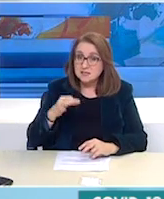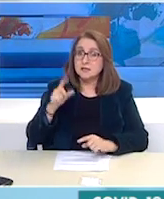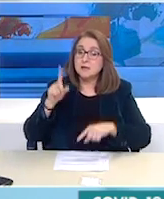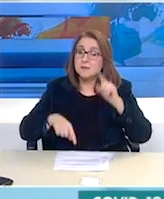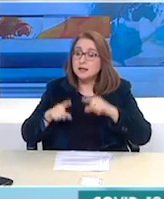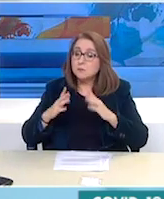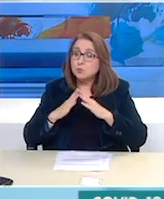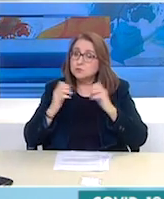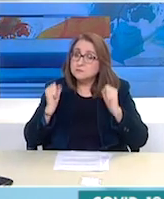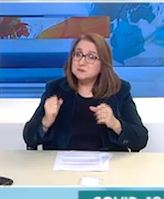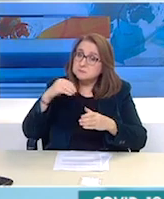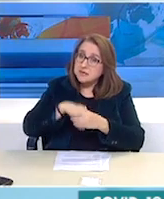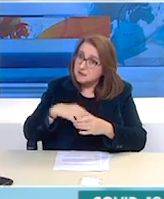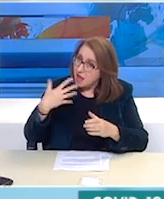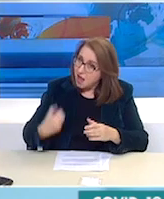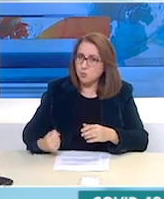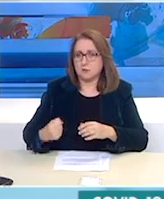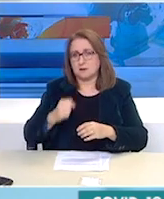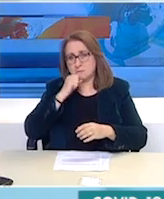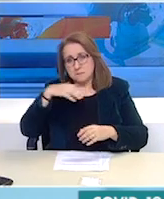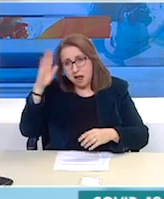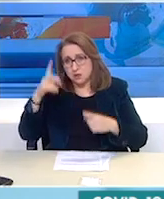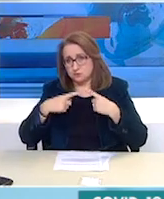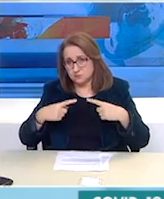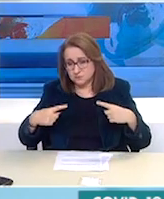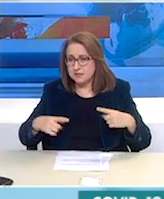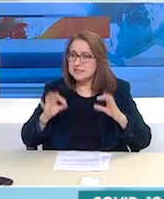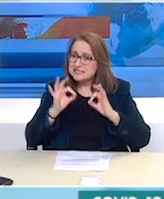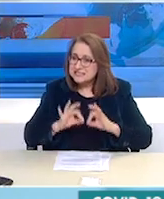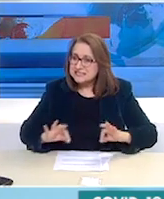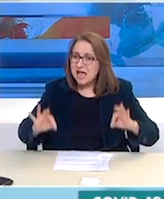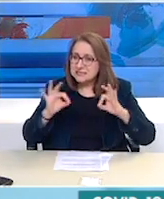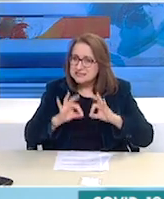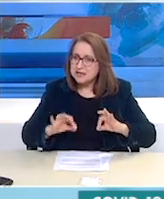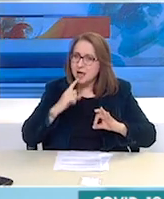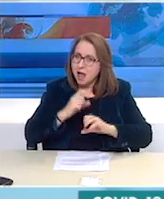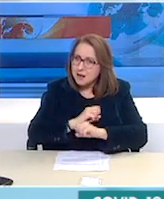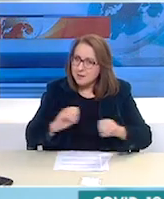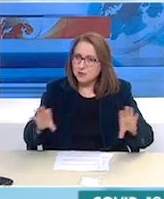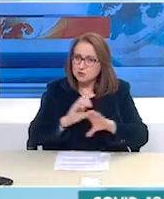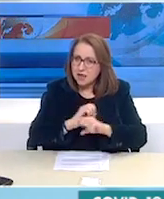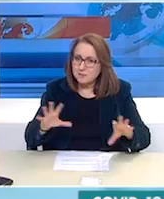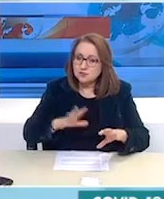ευπαθείς ομάδες, ώστε σιγά σιγά να δίνεις πληροφορία όλο και περισσότερη στο πώς κινείται η χώρα σου.